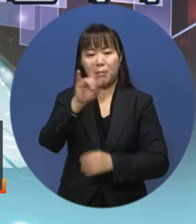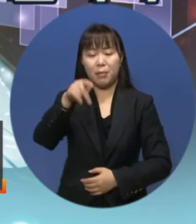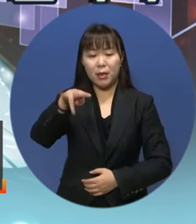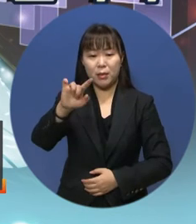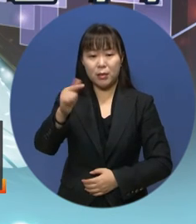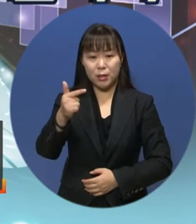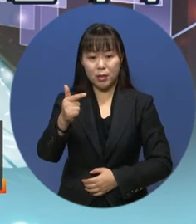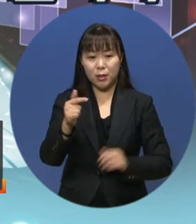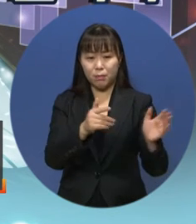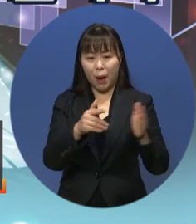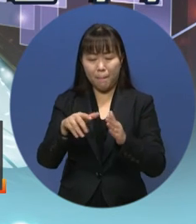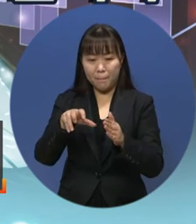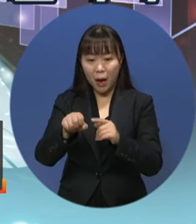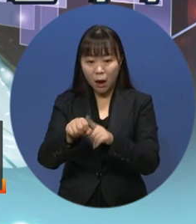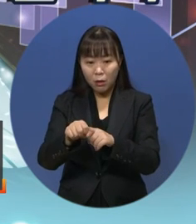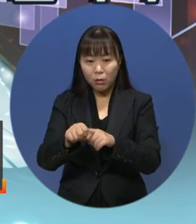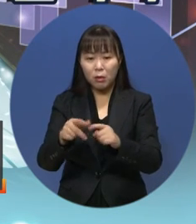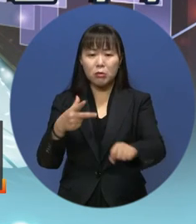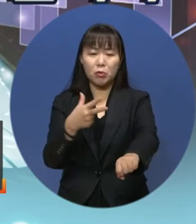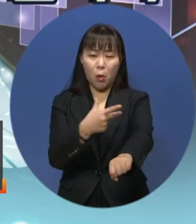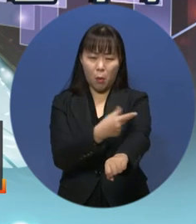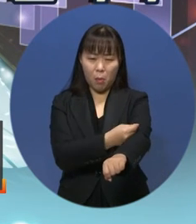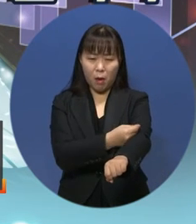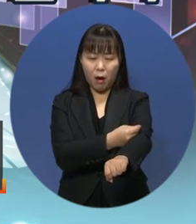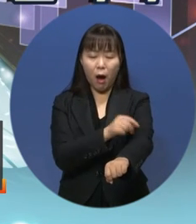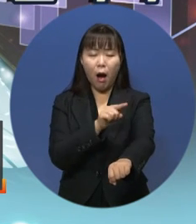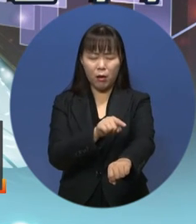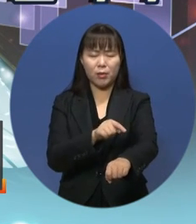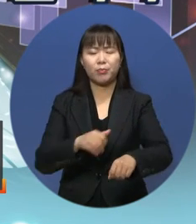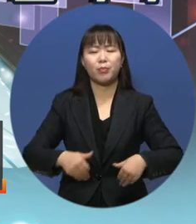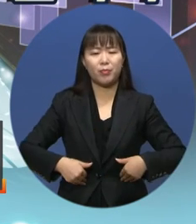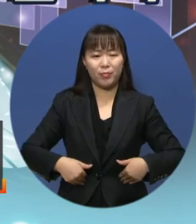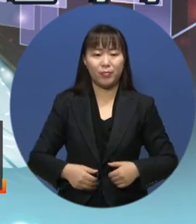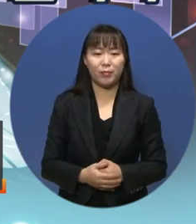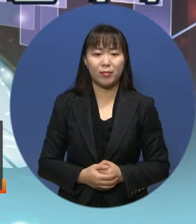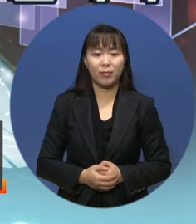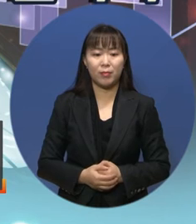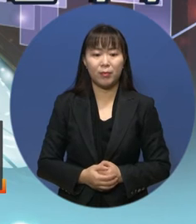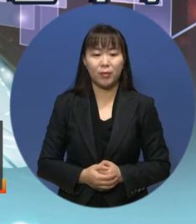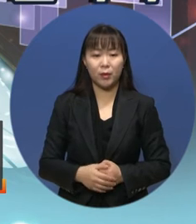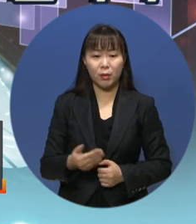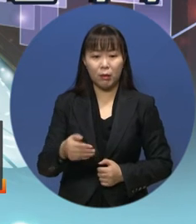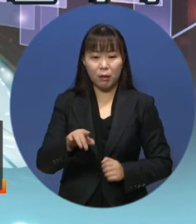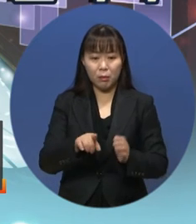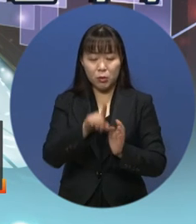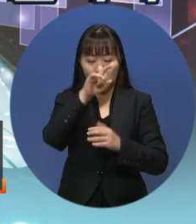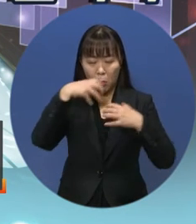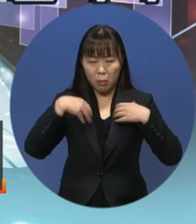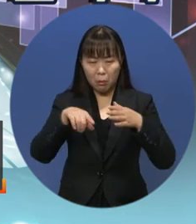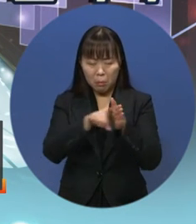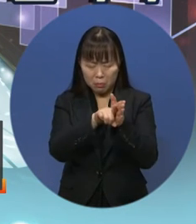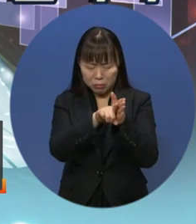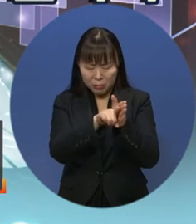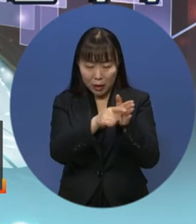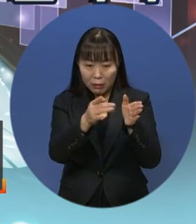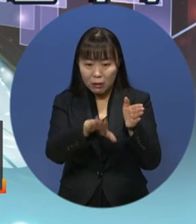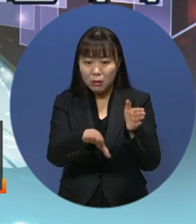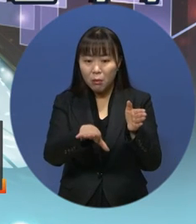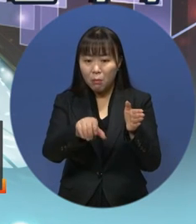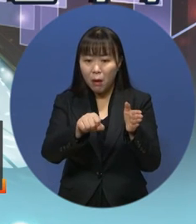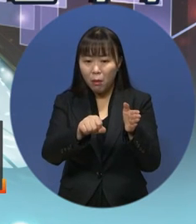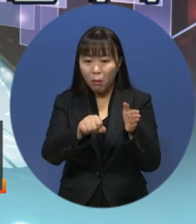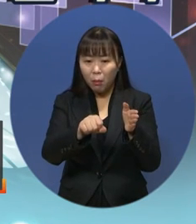백신이라도 확보해 접종하는 것만이 급선무입니다. 그런데 믿었던 정부는 아직도 백신